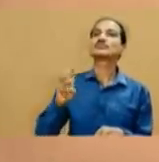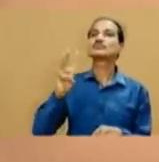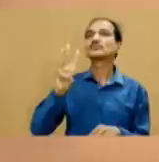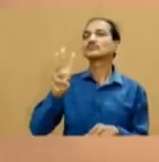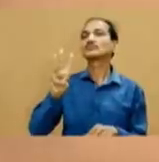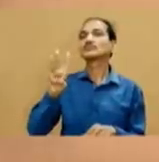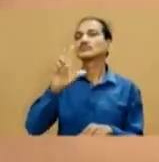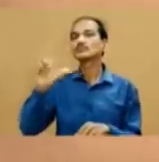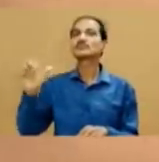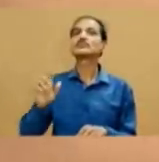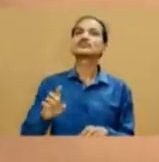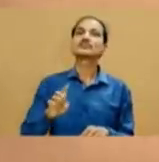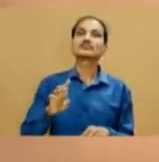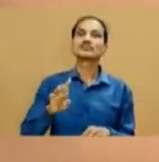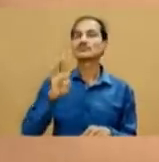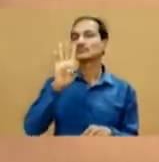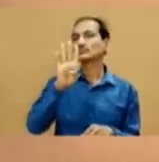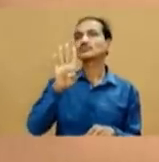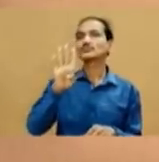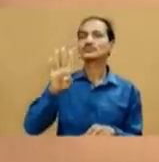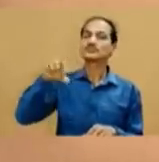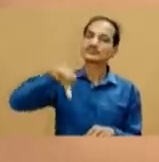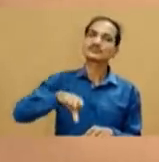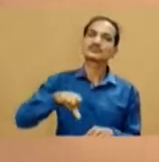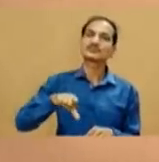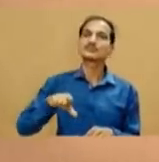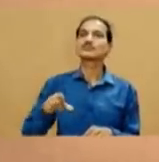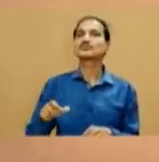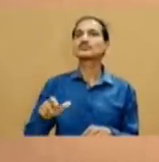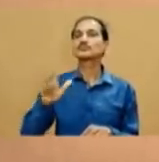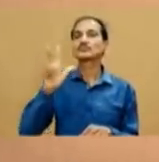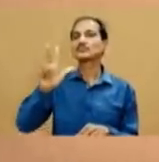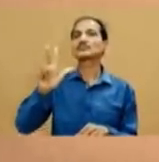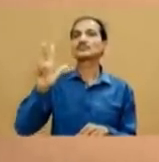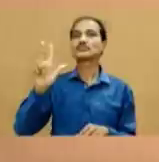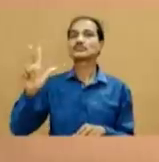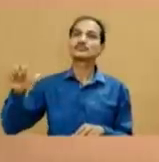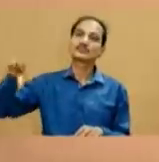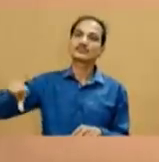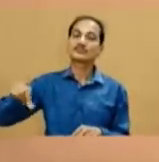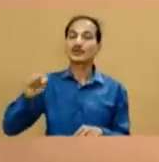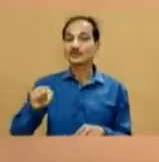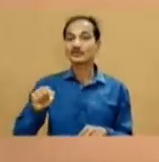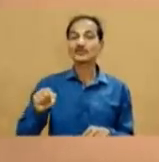13,49,899 लोक संक्रमित होइथिले आज से संख्या पहुँचिछि